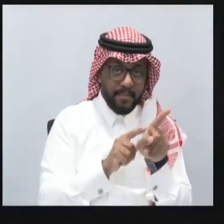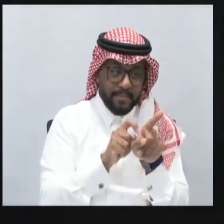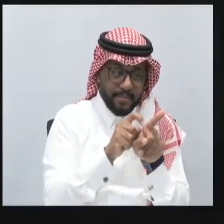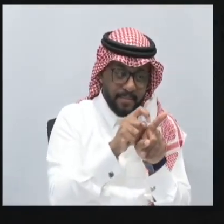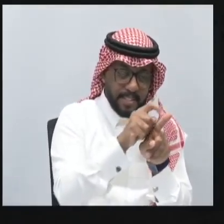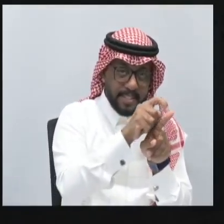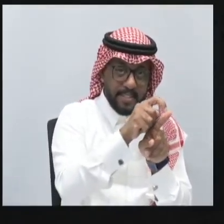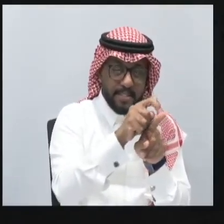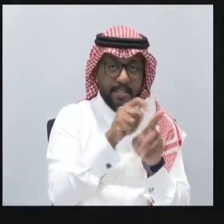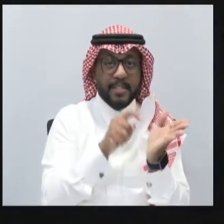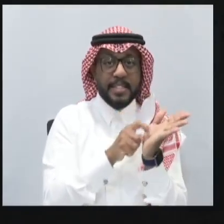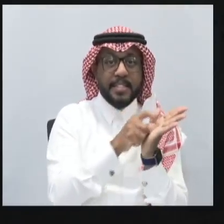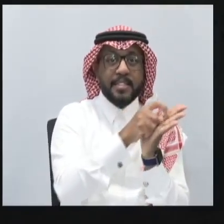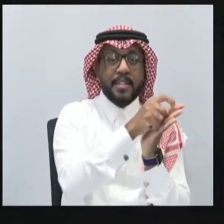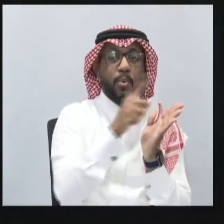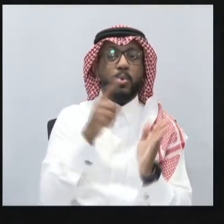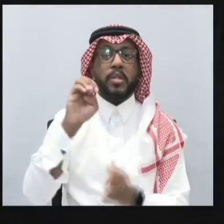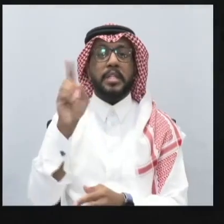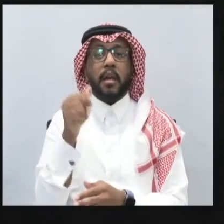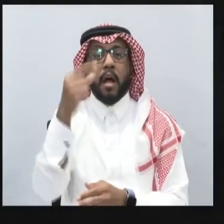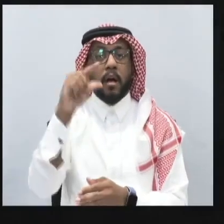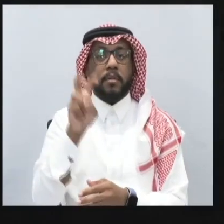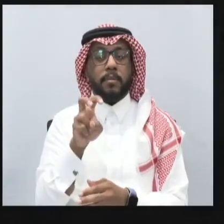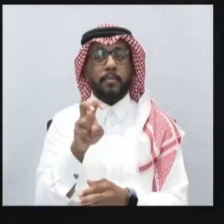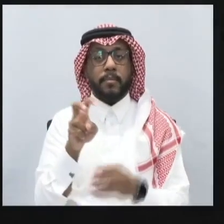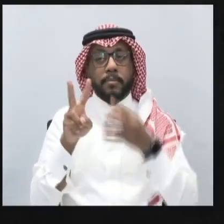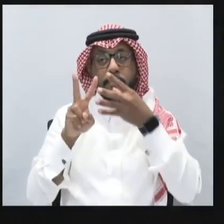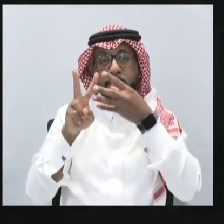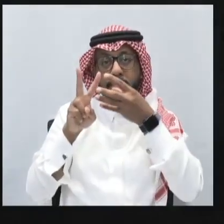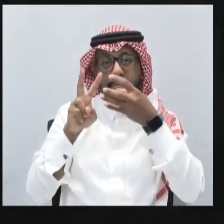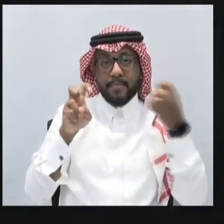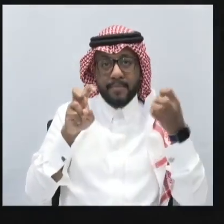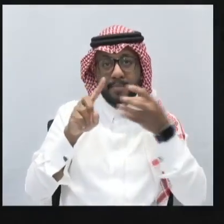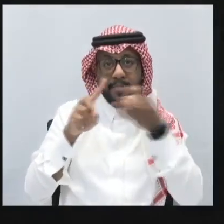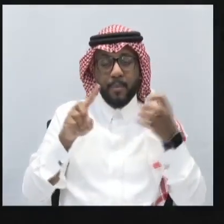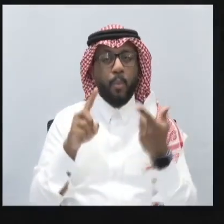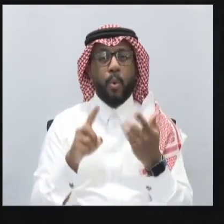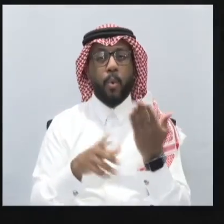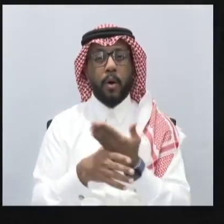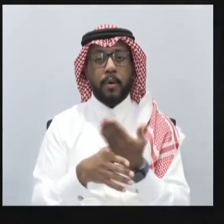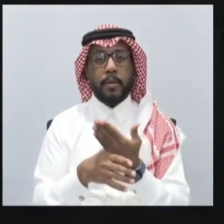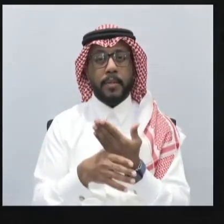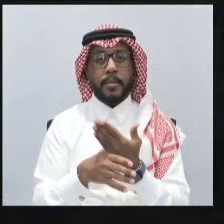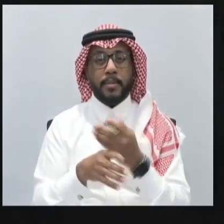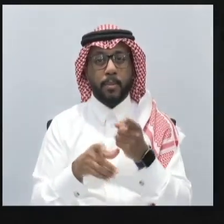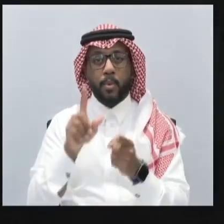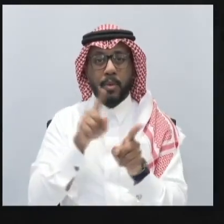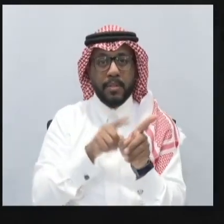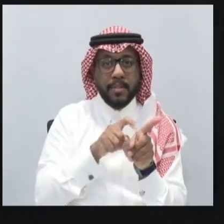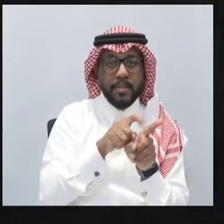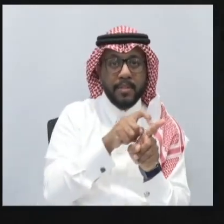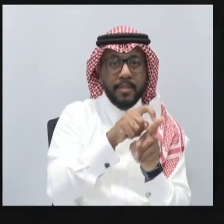تاخذها النبات تستفيد منها في النمو فجزء من هذه الطاقه اخذها من الجراده يوم